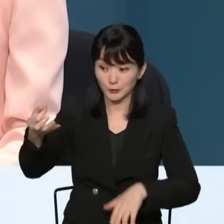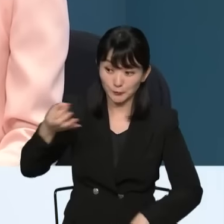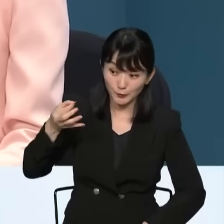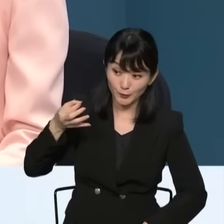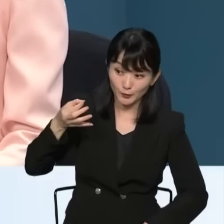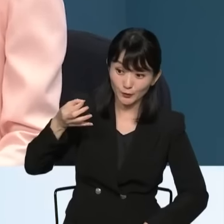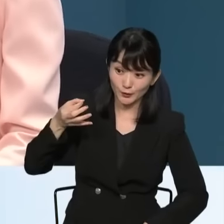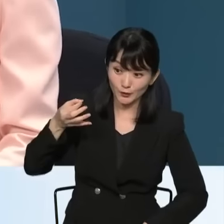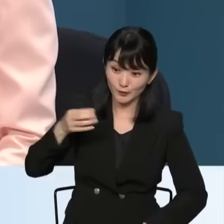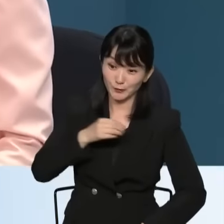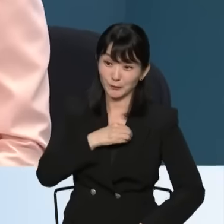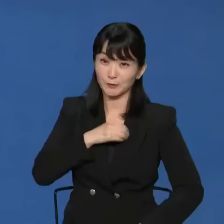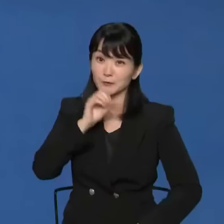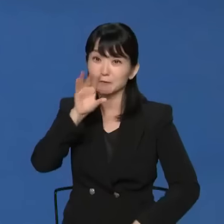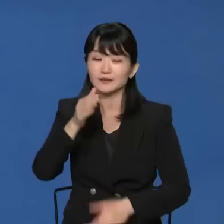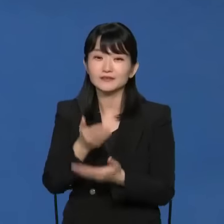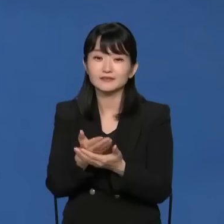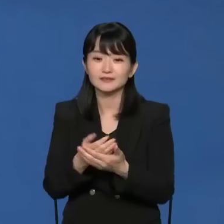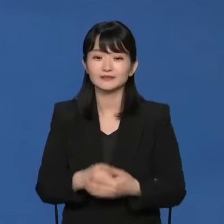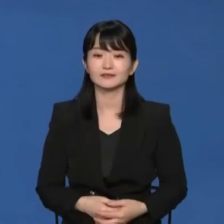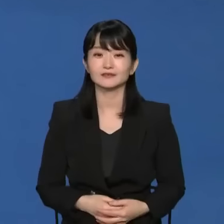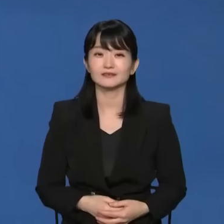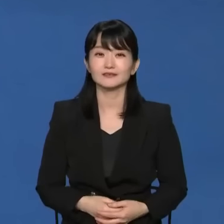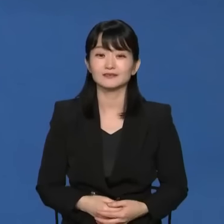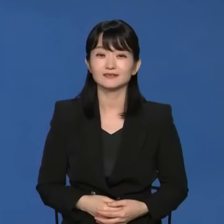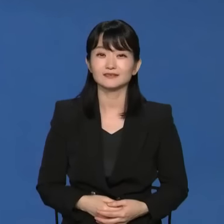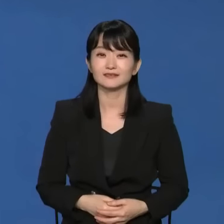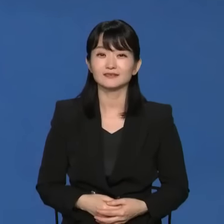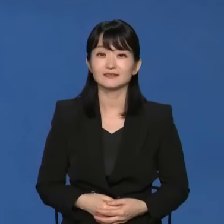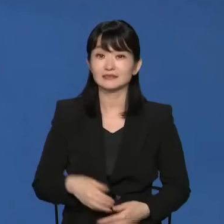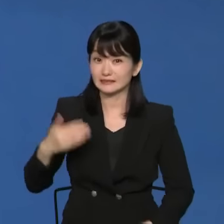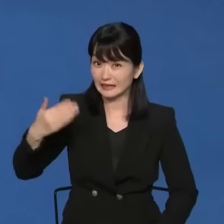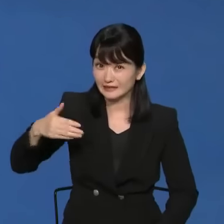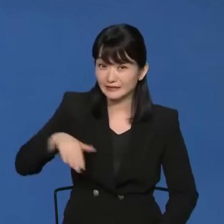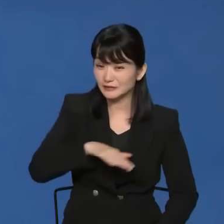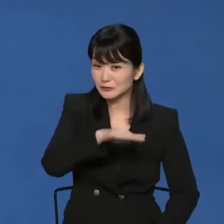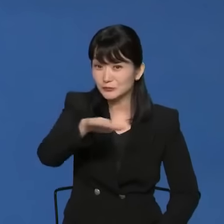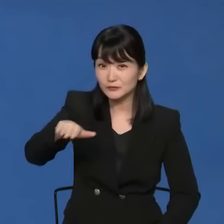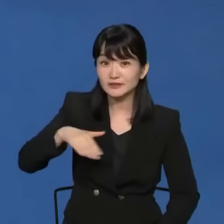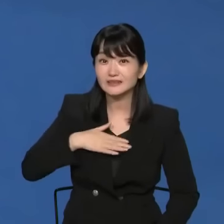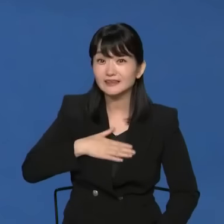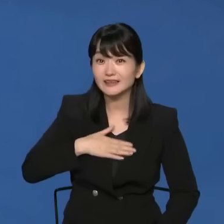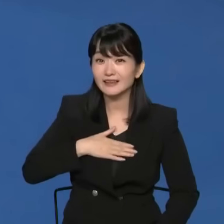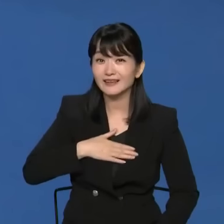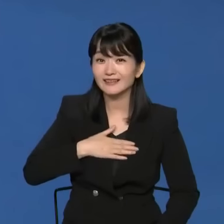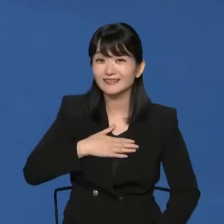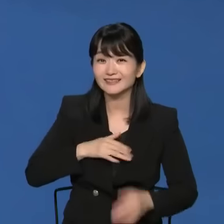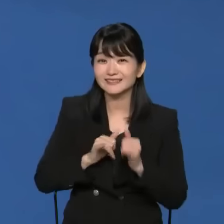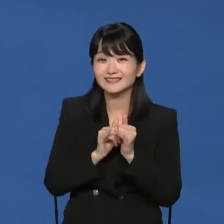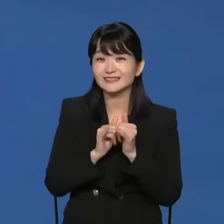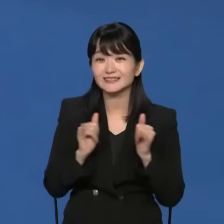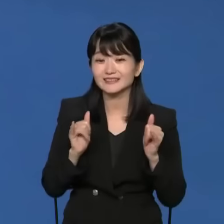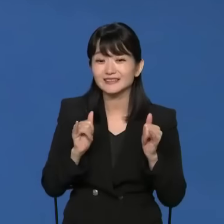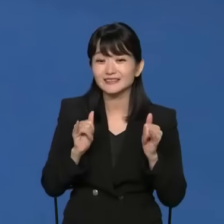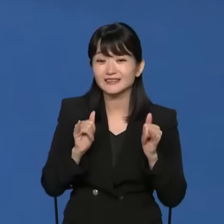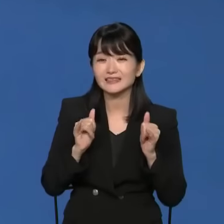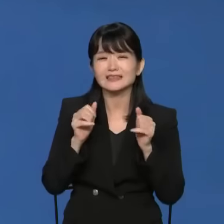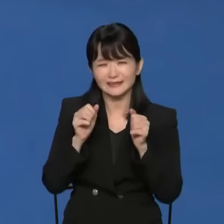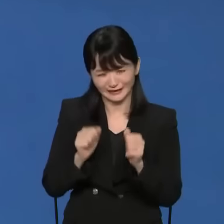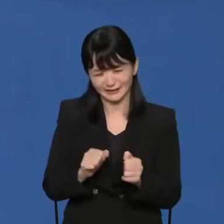한마디 좀 해주실까요? 네, 아직까지 우리를 알고 있는 사람들이 계실